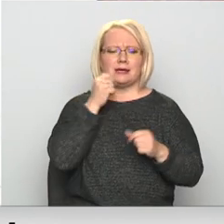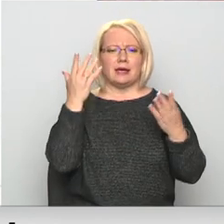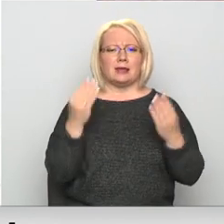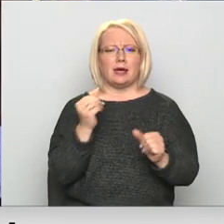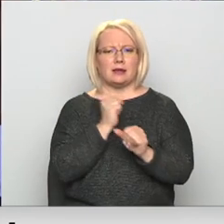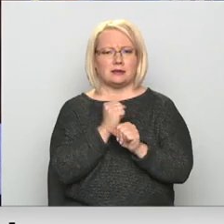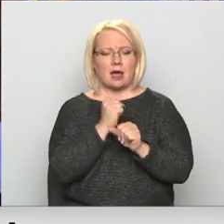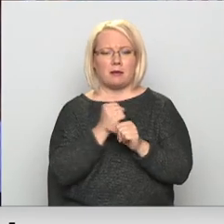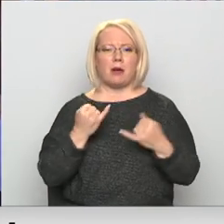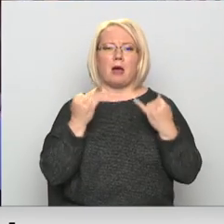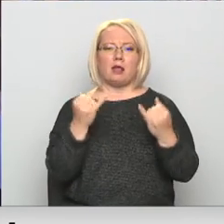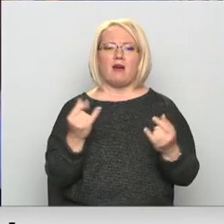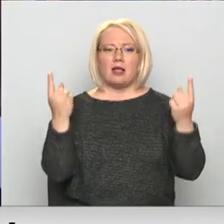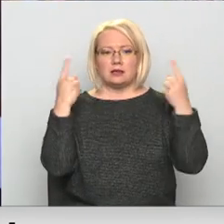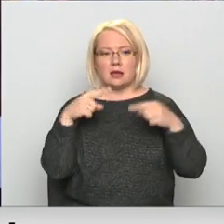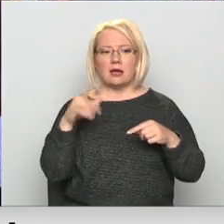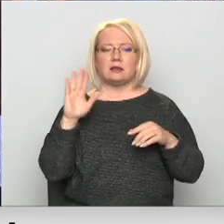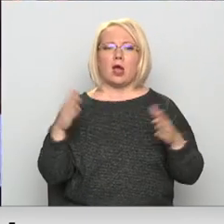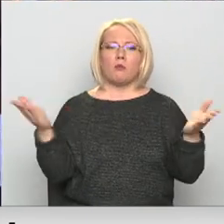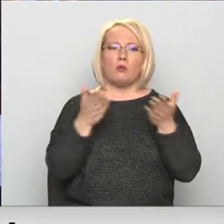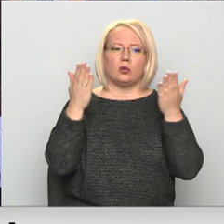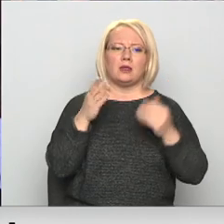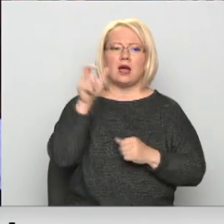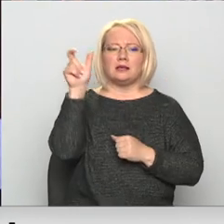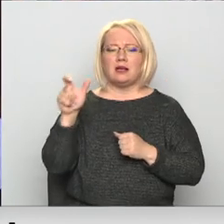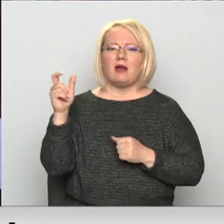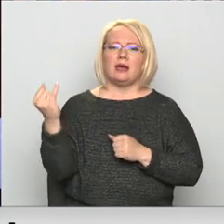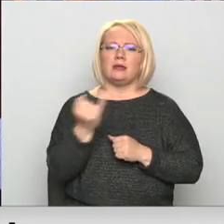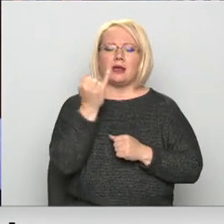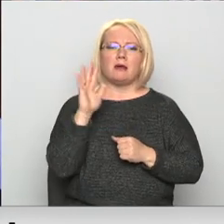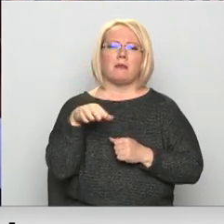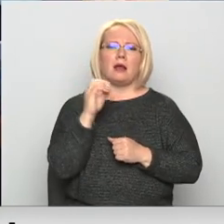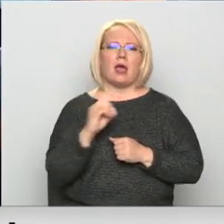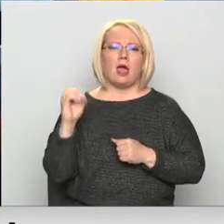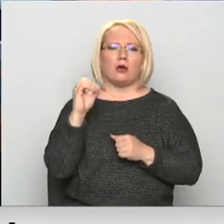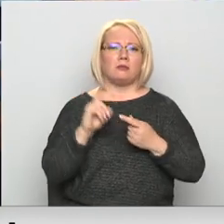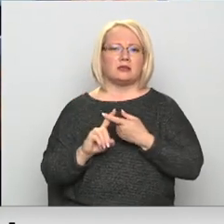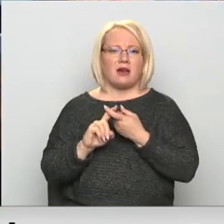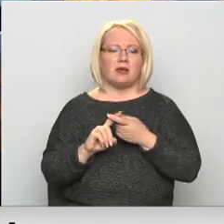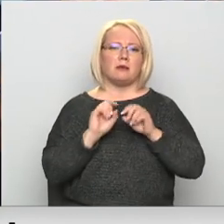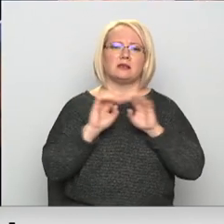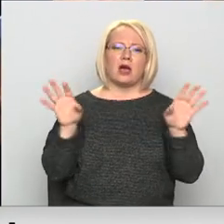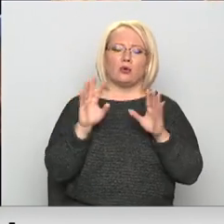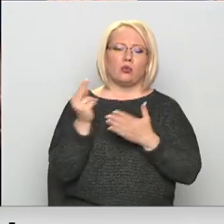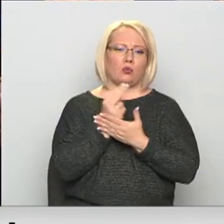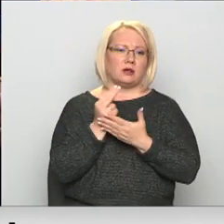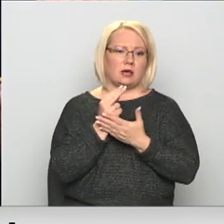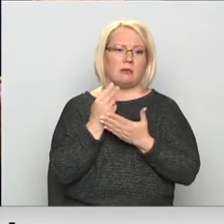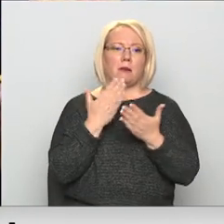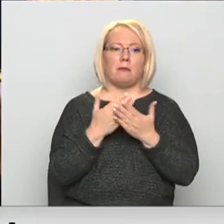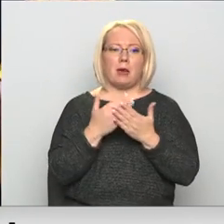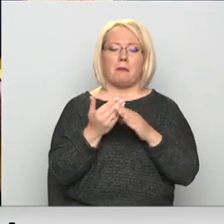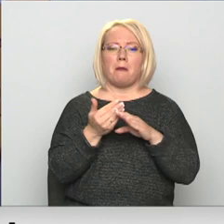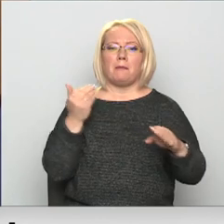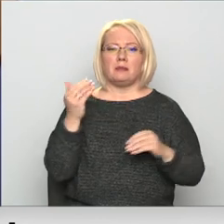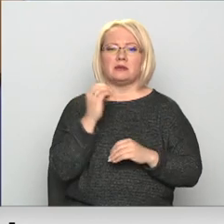darbiem atvēlēts laiks arī tam, lai mudinātu cilvēkus interesēties par Eiropas Savienību, skaidrotu tās nozīmi. Piemēram, pirms